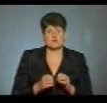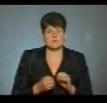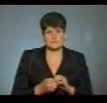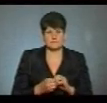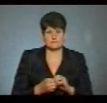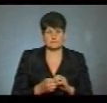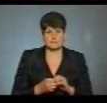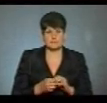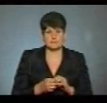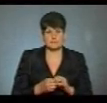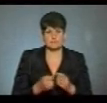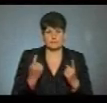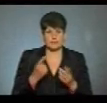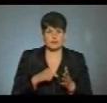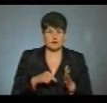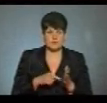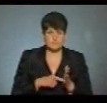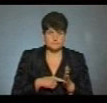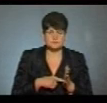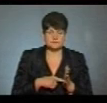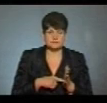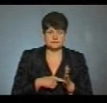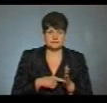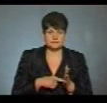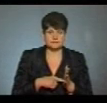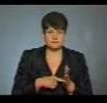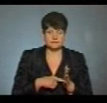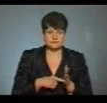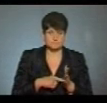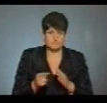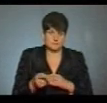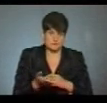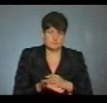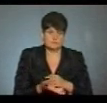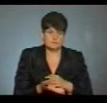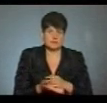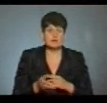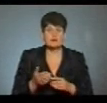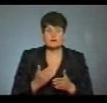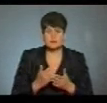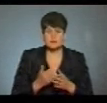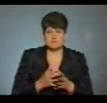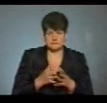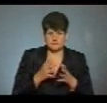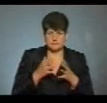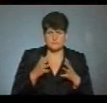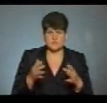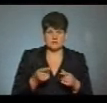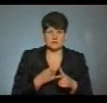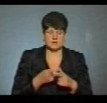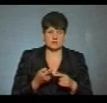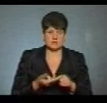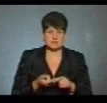в мегаполісі, ну, хай навіть не мегаполіс, а такий населений пункт, як Тернопіль, набагато вище, ніж ця